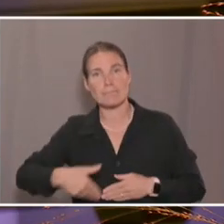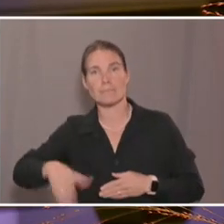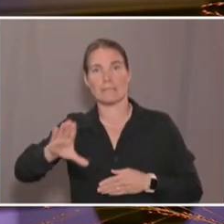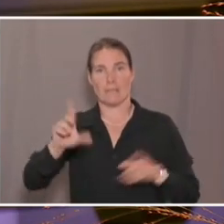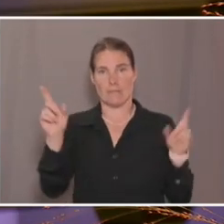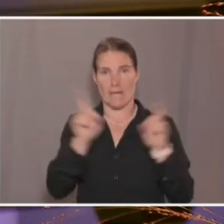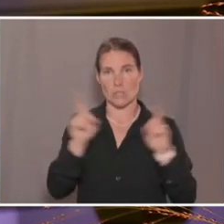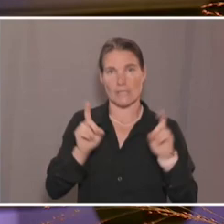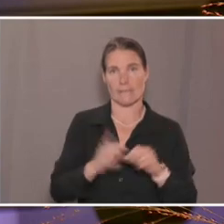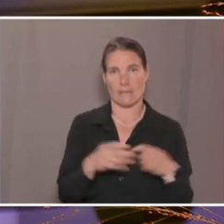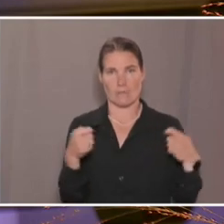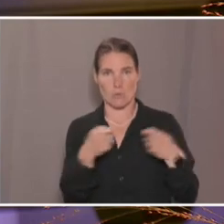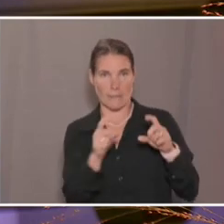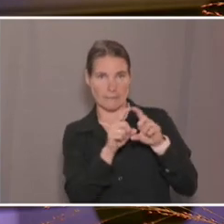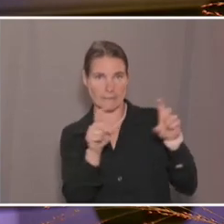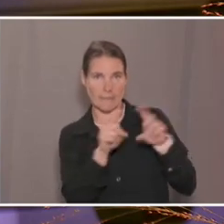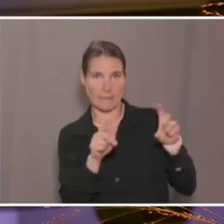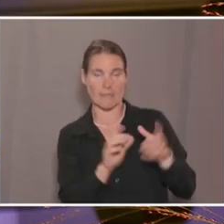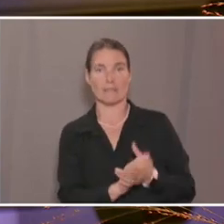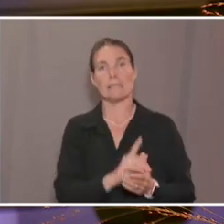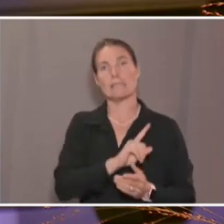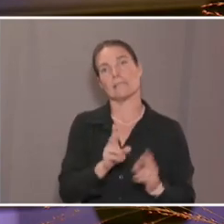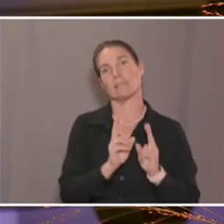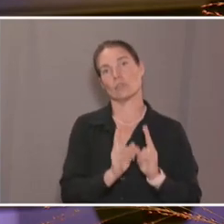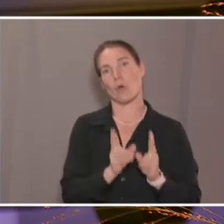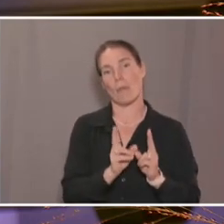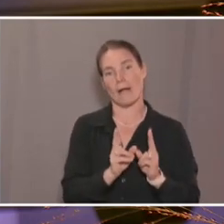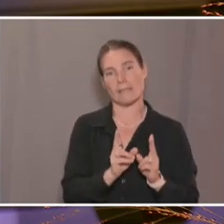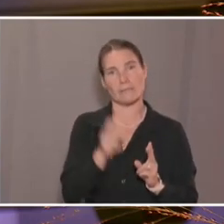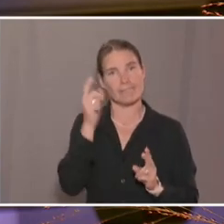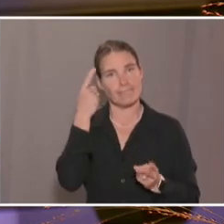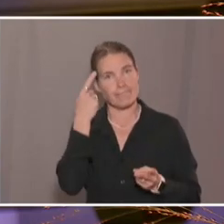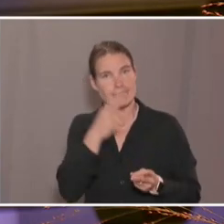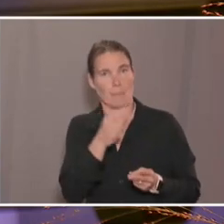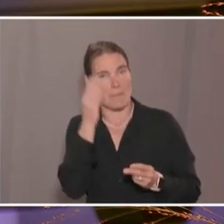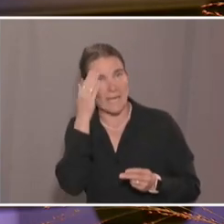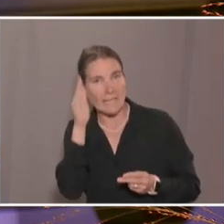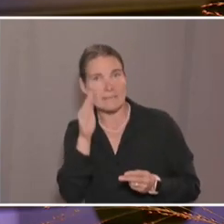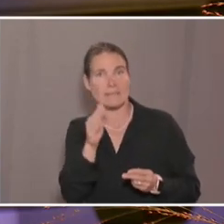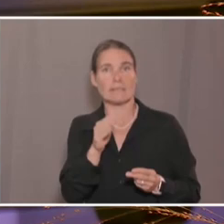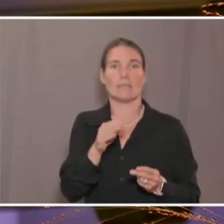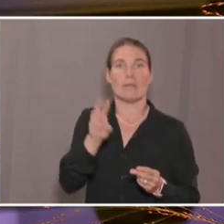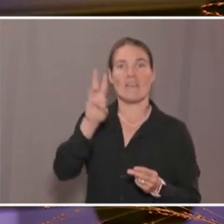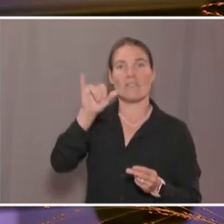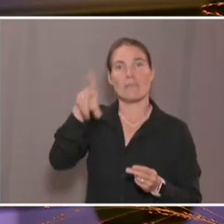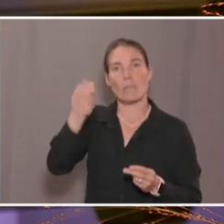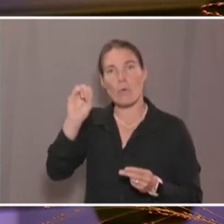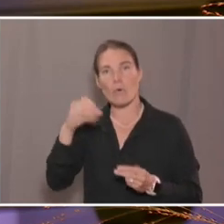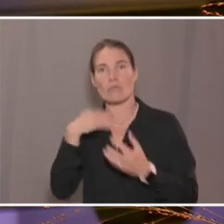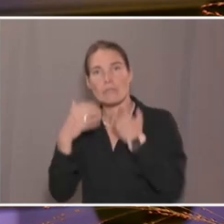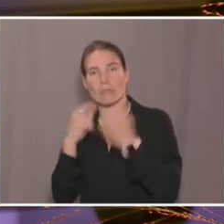ich finde die sehr spannend, da sind nämlich nicht nur die üblichen Verdächtigen dabei, die man erwarten würde, wie WIPO und Geschichte, sondern eben auch